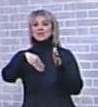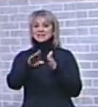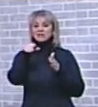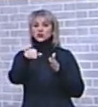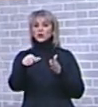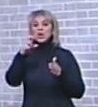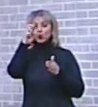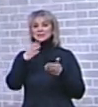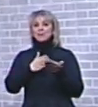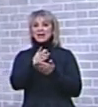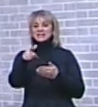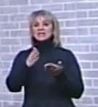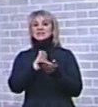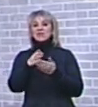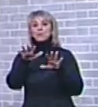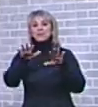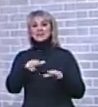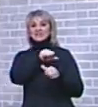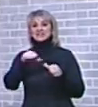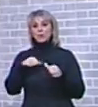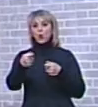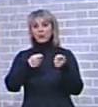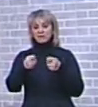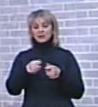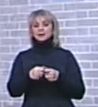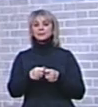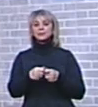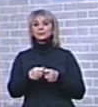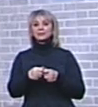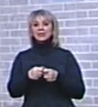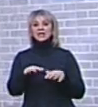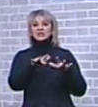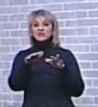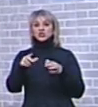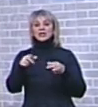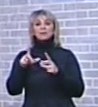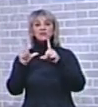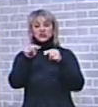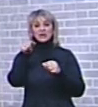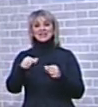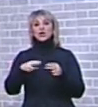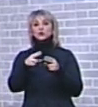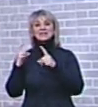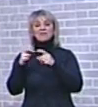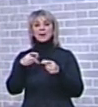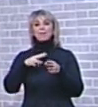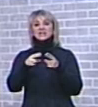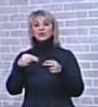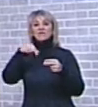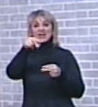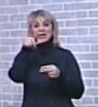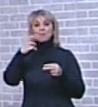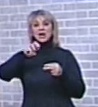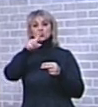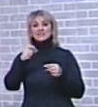совершенствованию госполитики в сфере местного самоуправления. Движение грузовых поездов на ветке от Волгодонска до